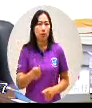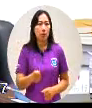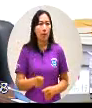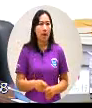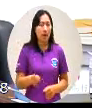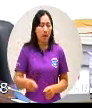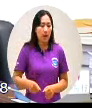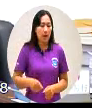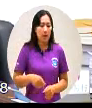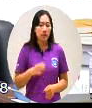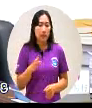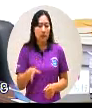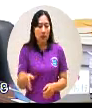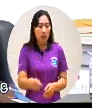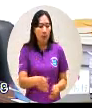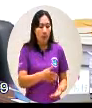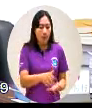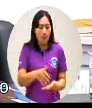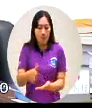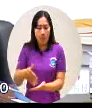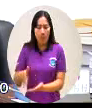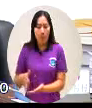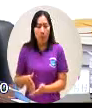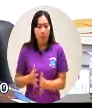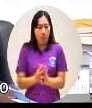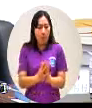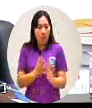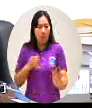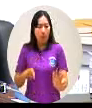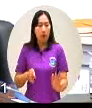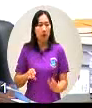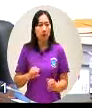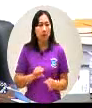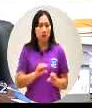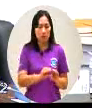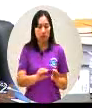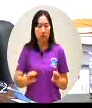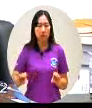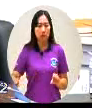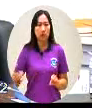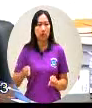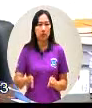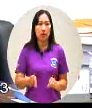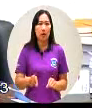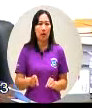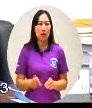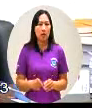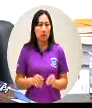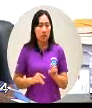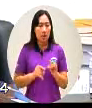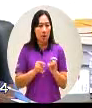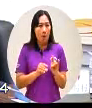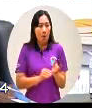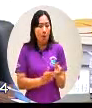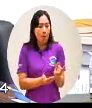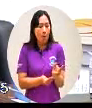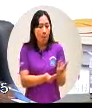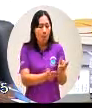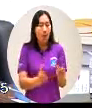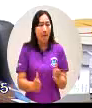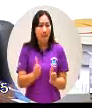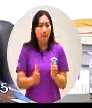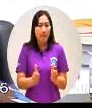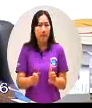啊是讲咱的农作拢下伫遐吼。每一年要举办农庄，下底啊，未取得的土地差不多36%